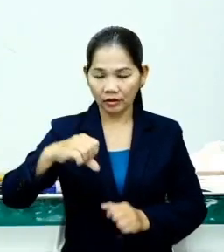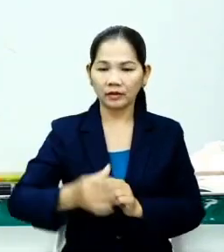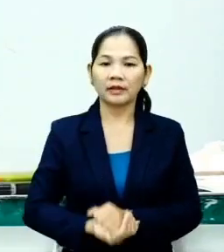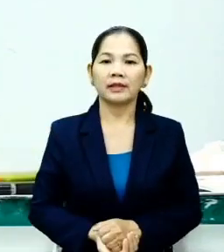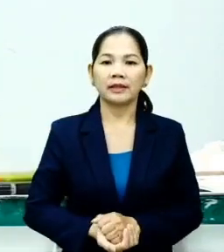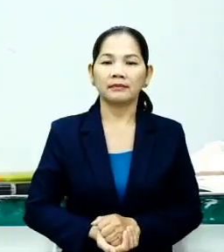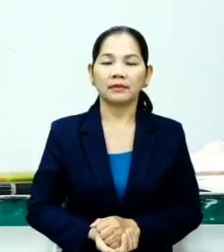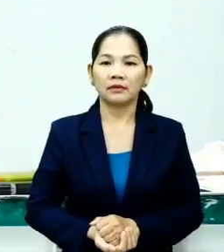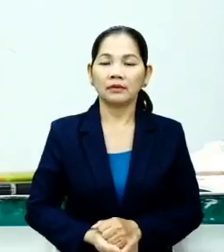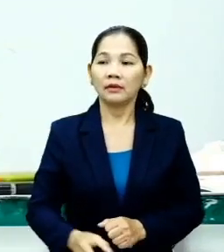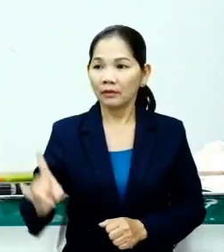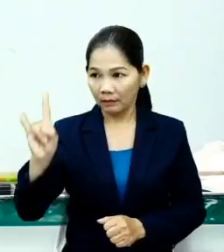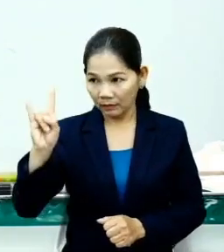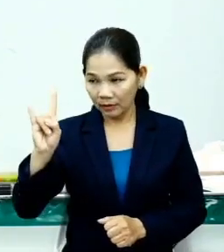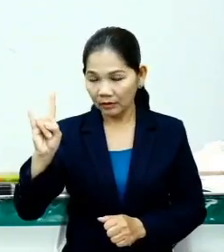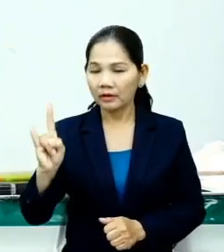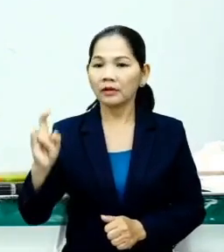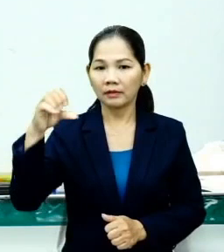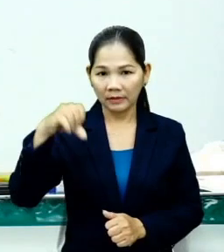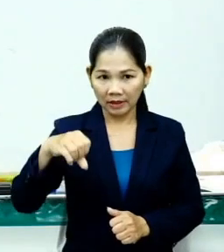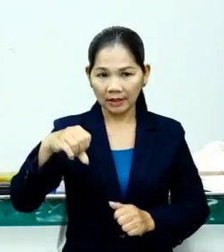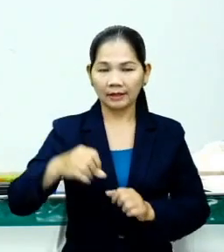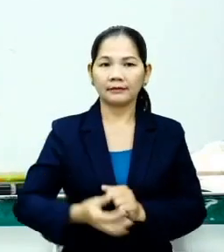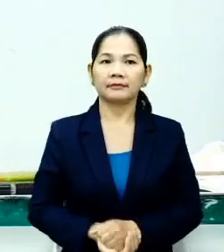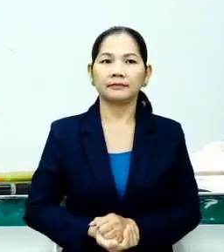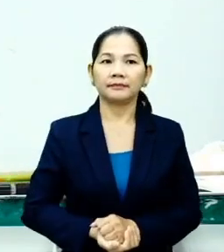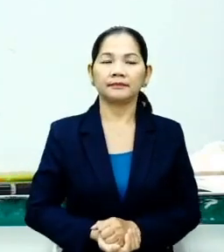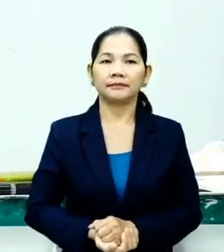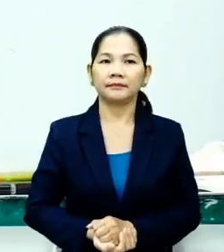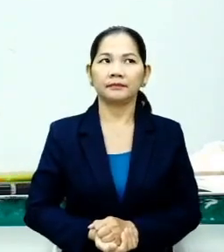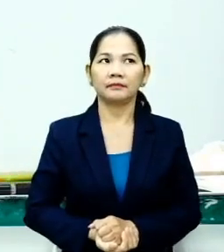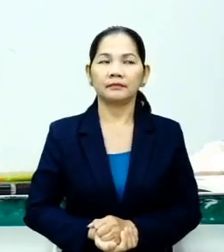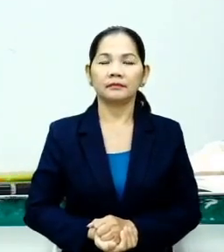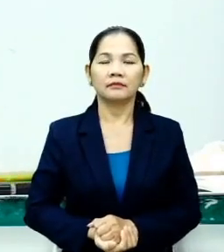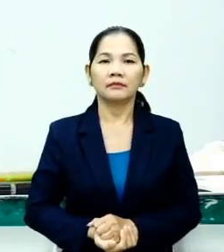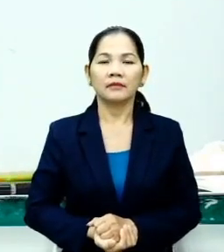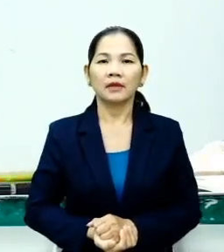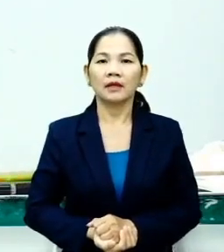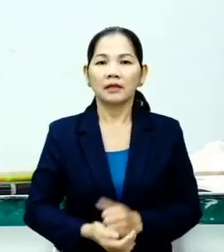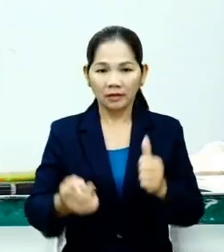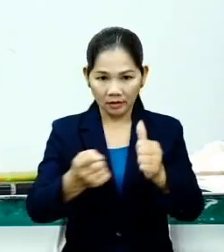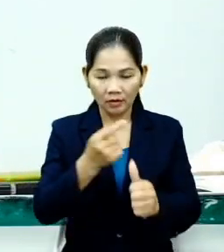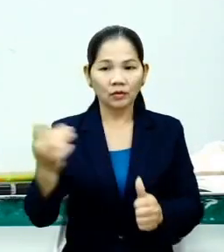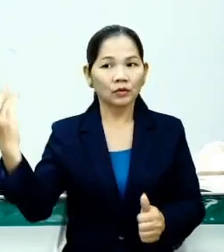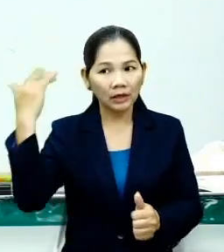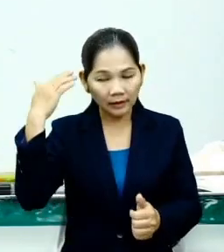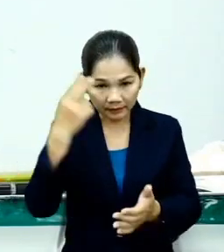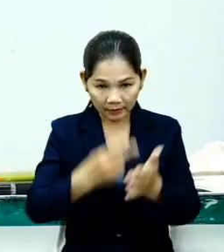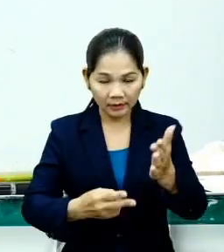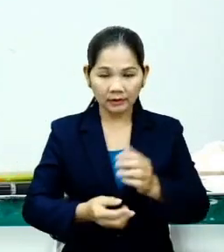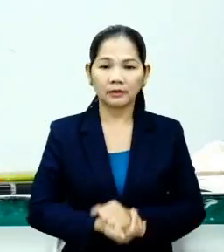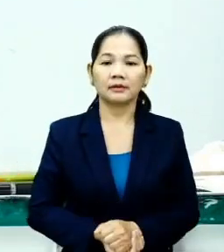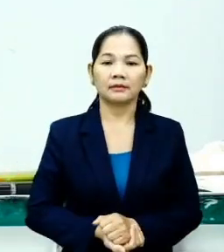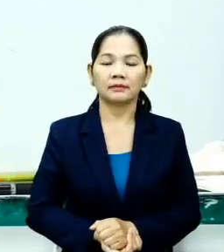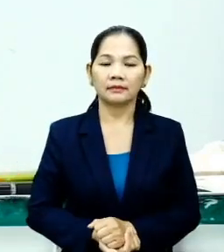chà sạp sô mà đang tiết mình nhì chà ta mình nhí miên sô đam ở vậy con